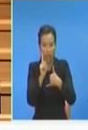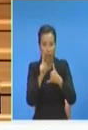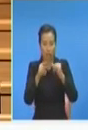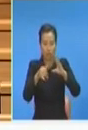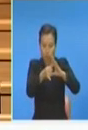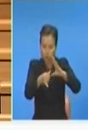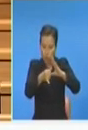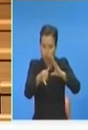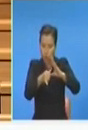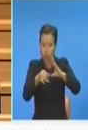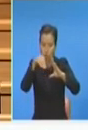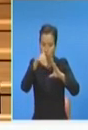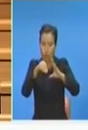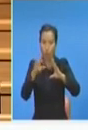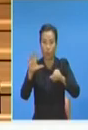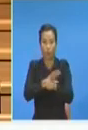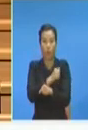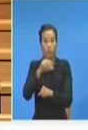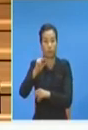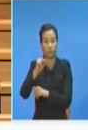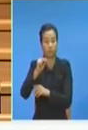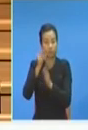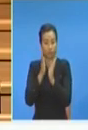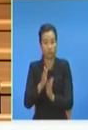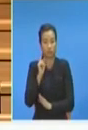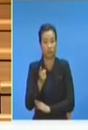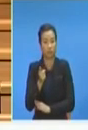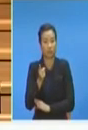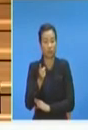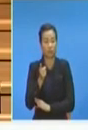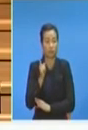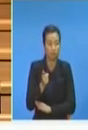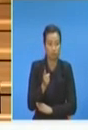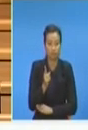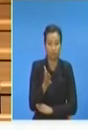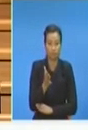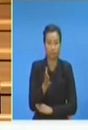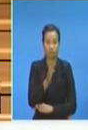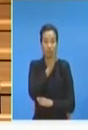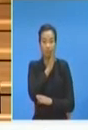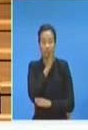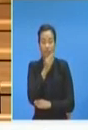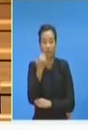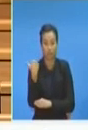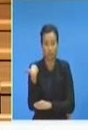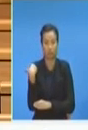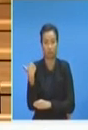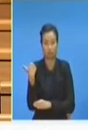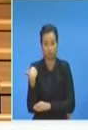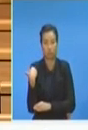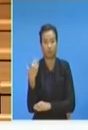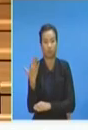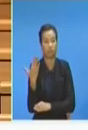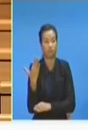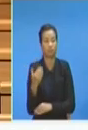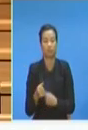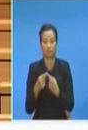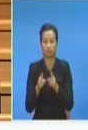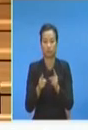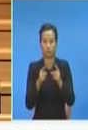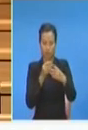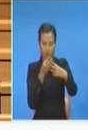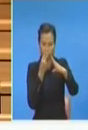ไหมถ้าบอกว่าอยู่จริงก็จะยืนยันว่าผิดถ้าไม่อยู่จริงก็จะยืนยันว่าไม่ผิดไอ้หมอนั่นเลือกที่จะยืนยัน